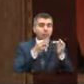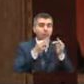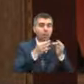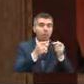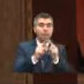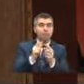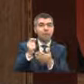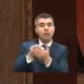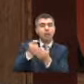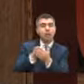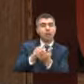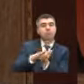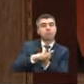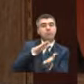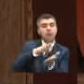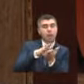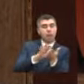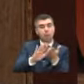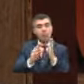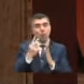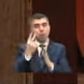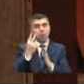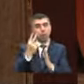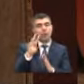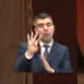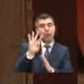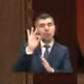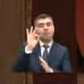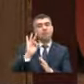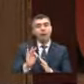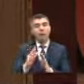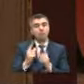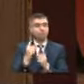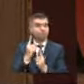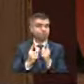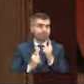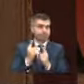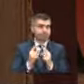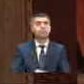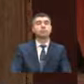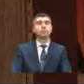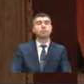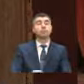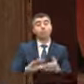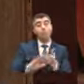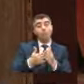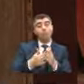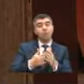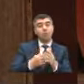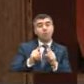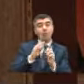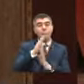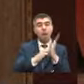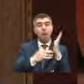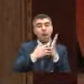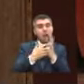للطلب. الآن المعدل كنتكلموا بين 2 حتى 4%، وهذا كيفرض علينا فعلا استثمارات كل الأهداف المصدرة الآن